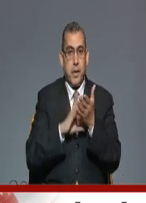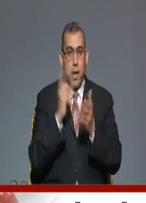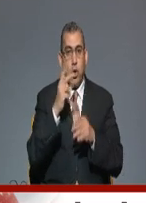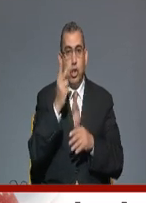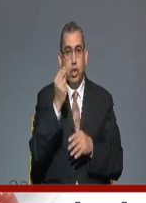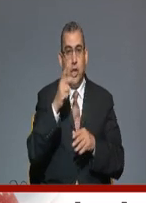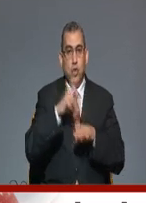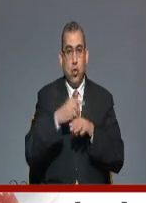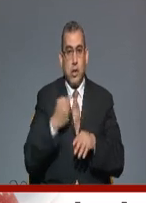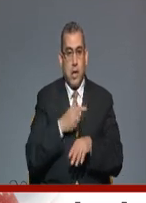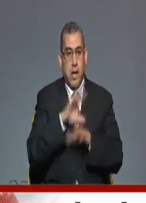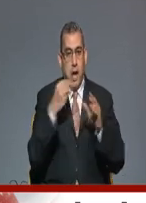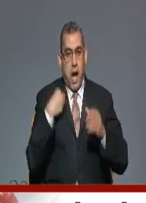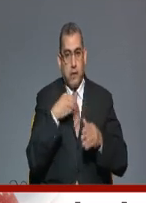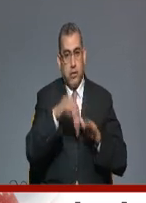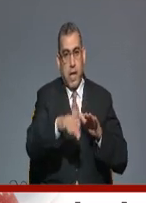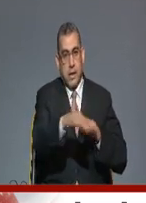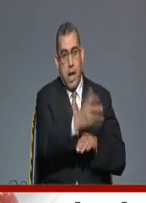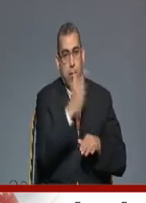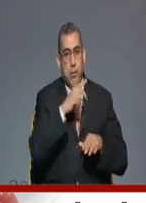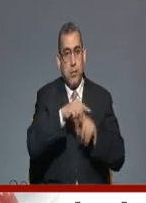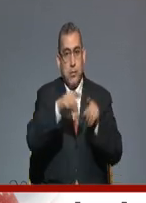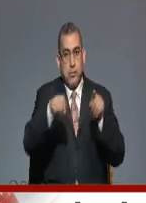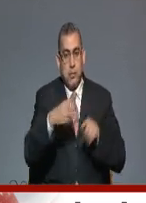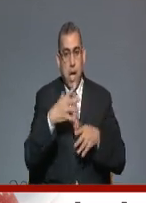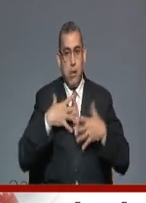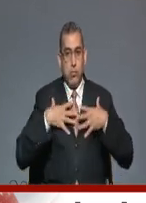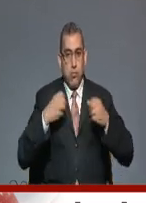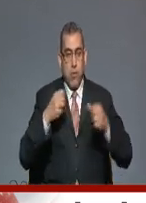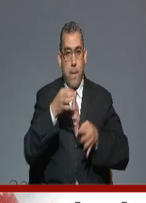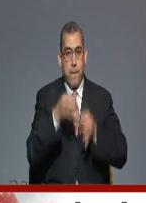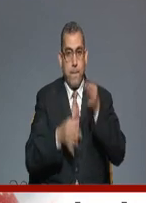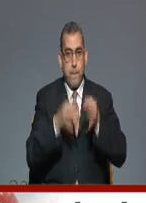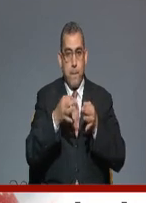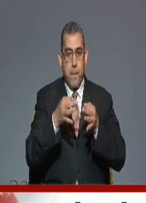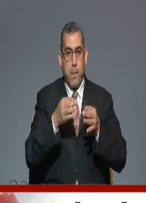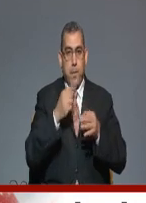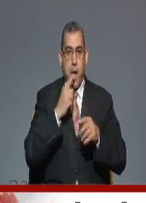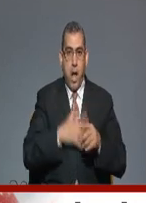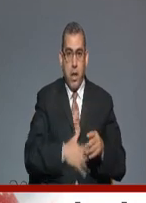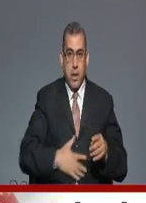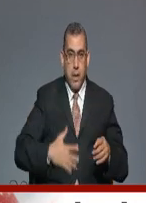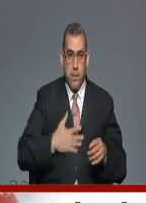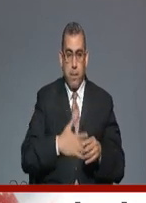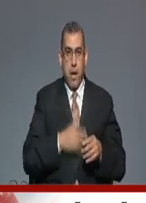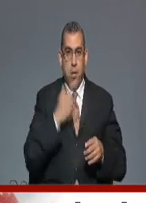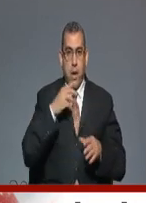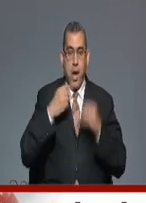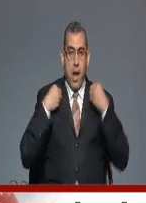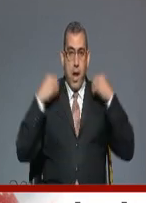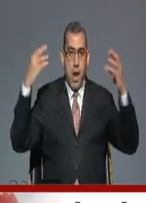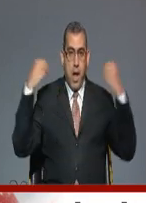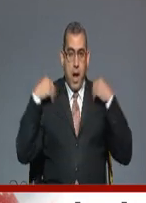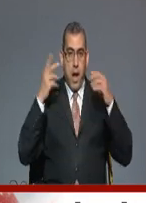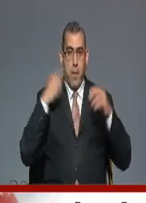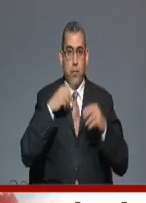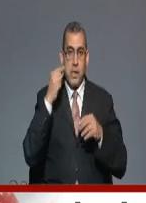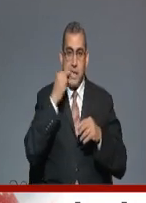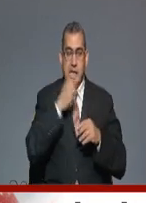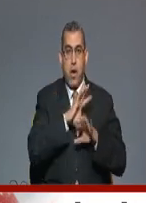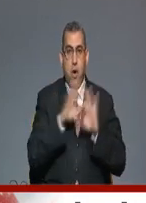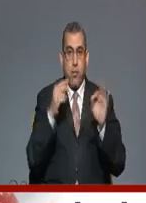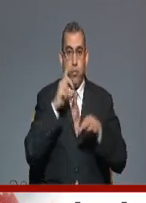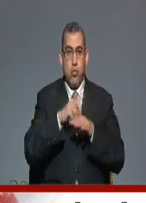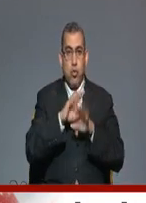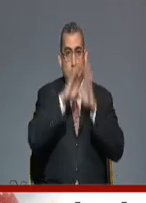خارجية، بالإضافة إلى أقسام الأشعة، المعامل، الجهاز الهضمي، العلاج الطبيعي والأسنان. المستشفى